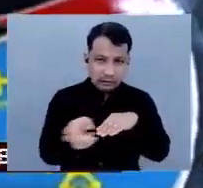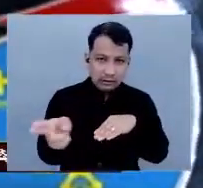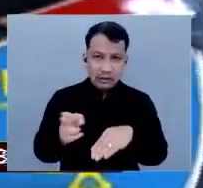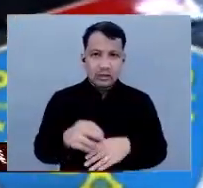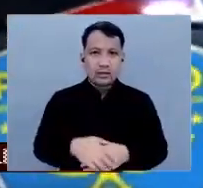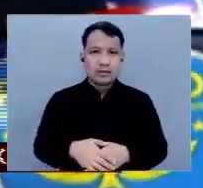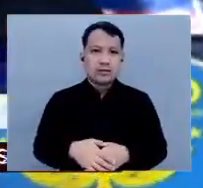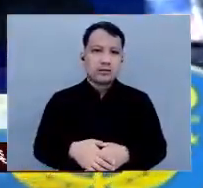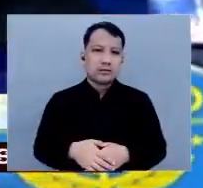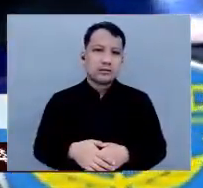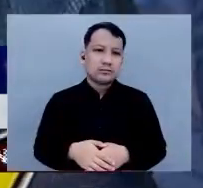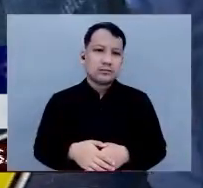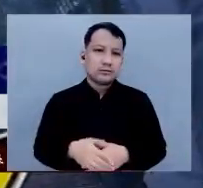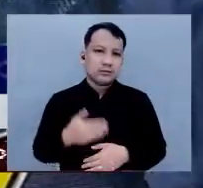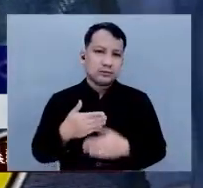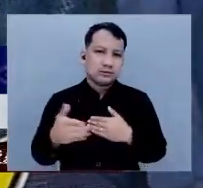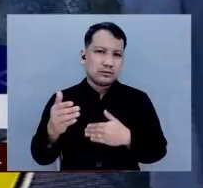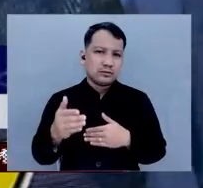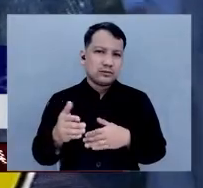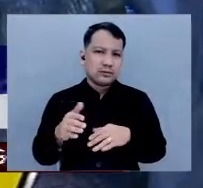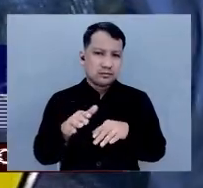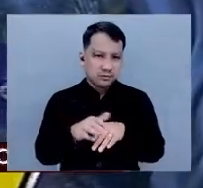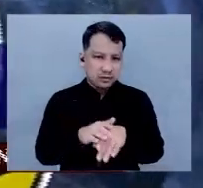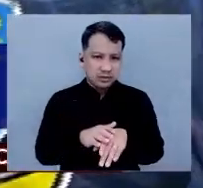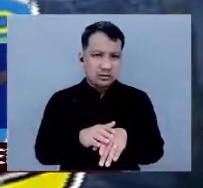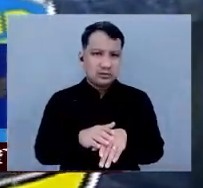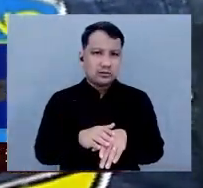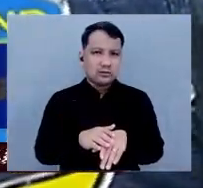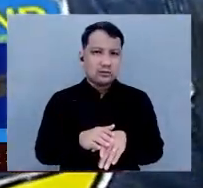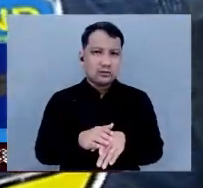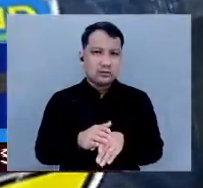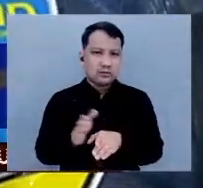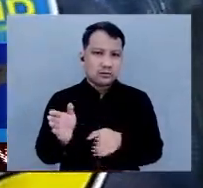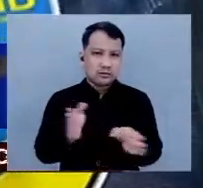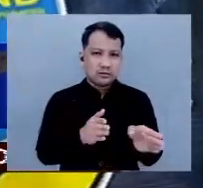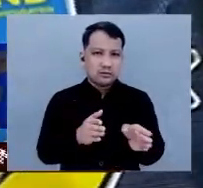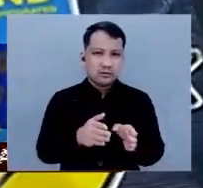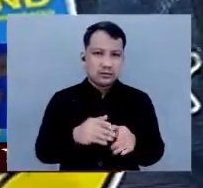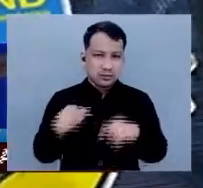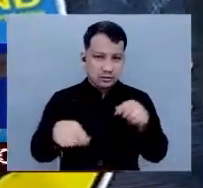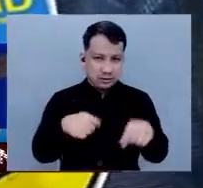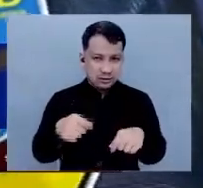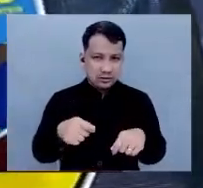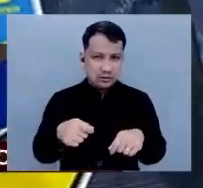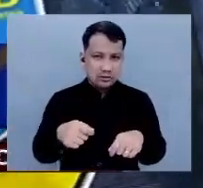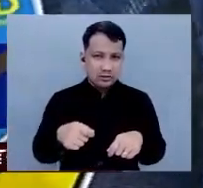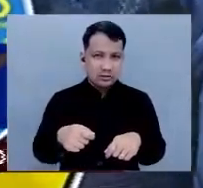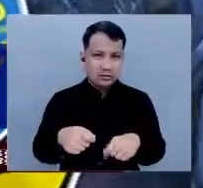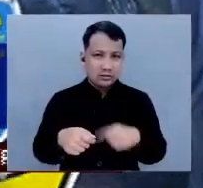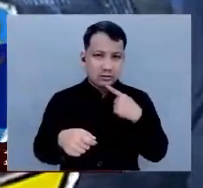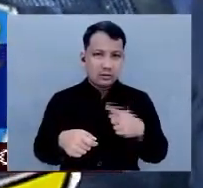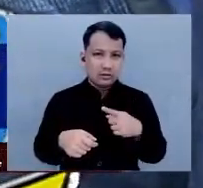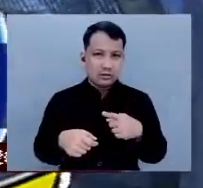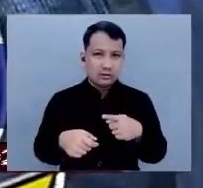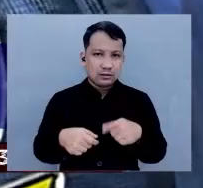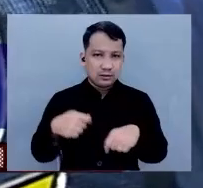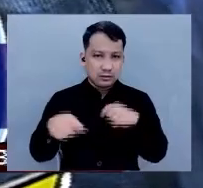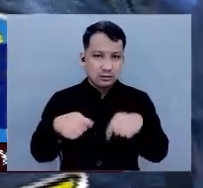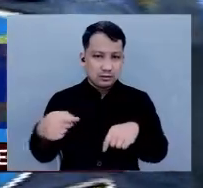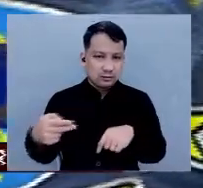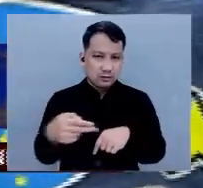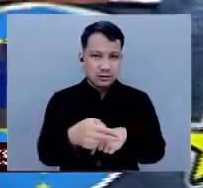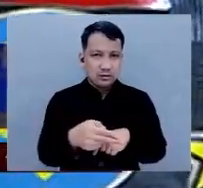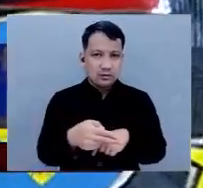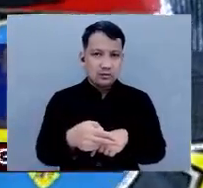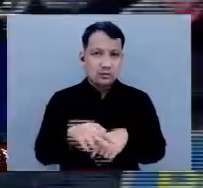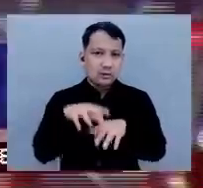naman kahit magpahinay. Lilit lang dito sa may tabi ng bike lane. Kasi pag nasa bike lane kami, mahuli